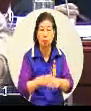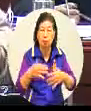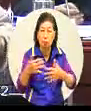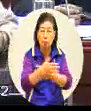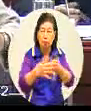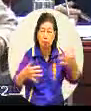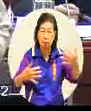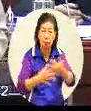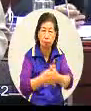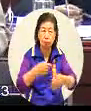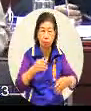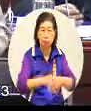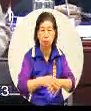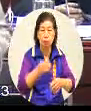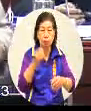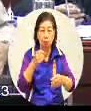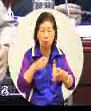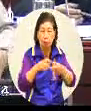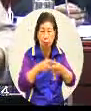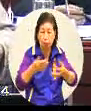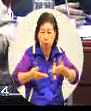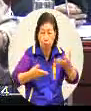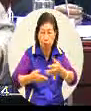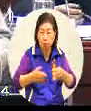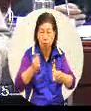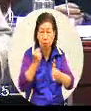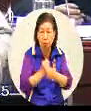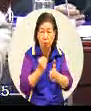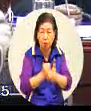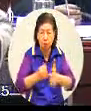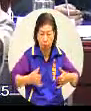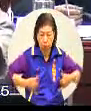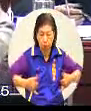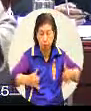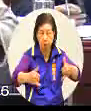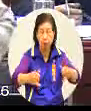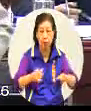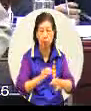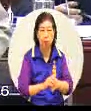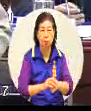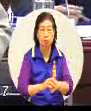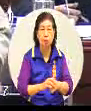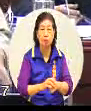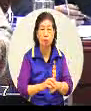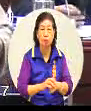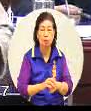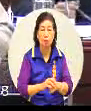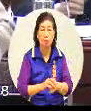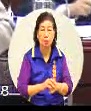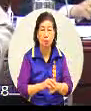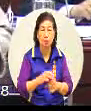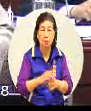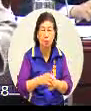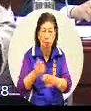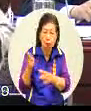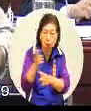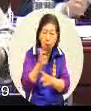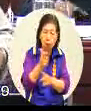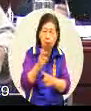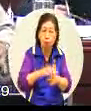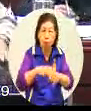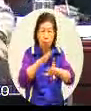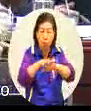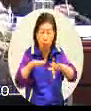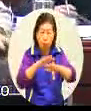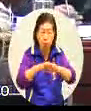伫做这条路的时阵，啊，一定爱好咱的消防安全会